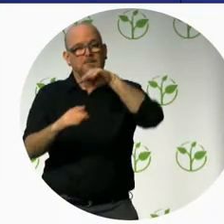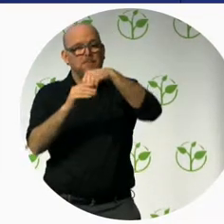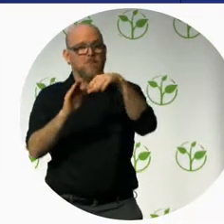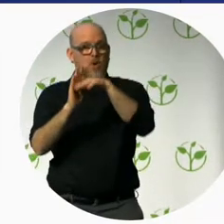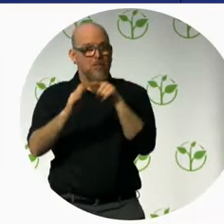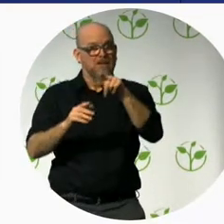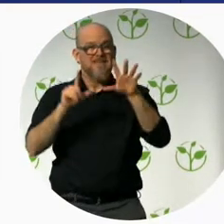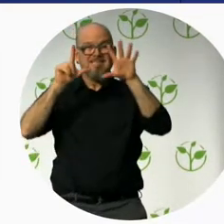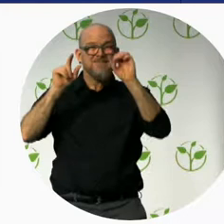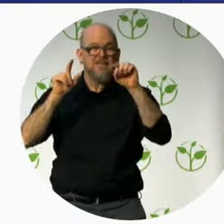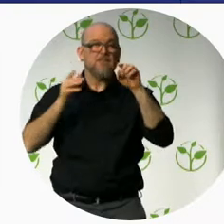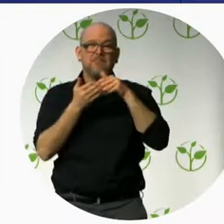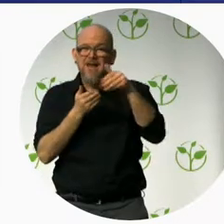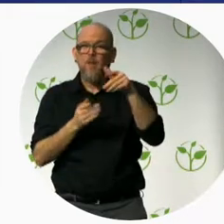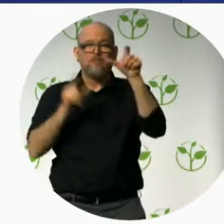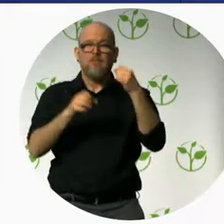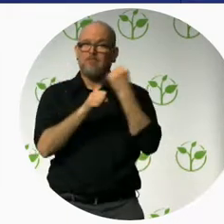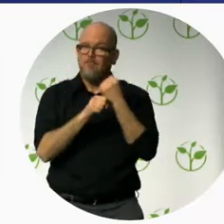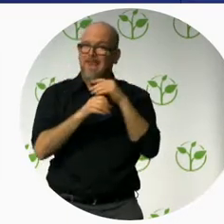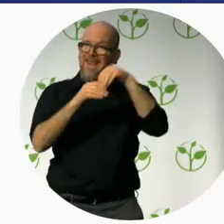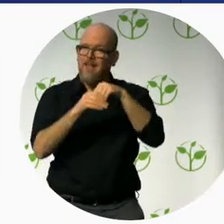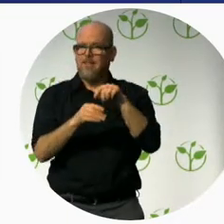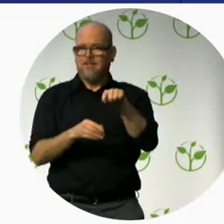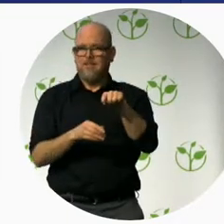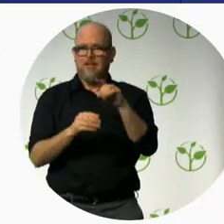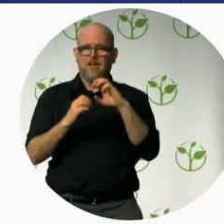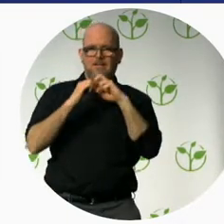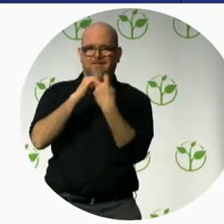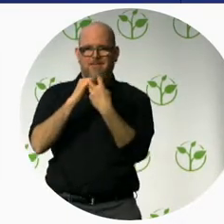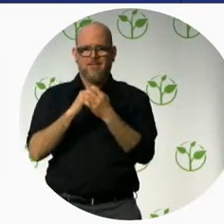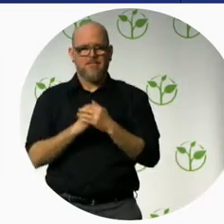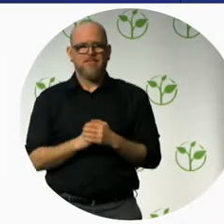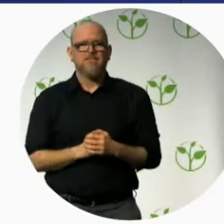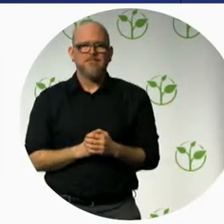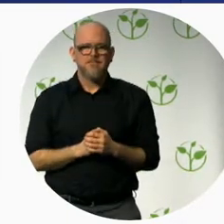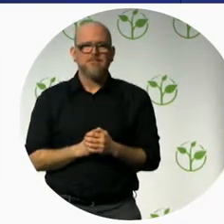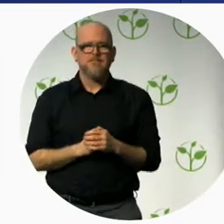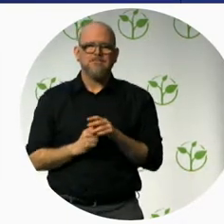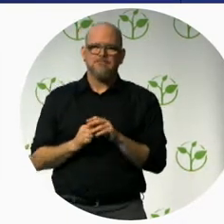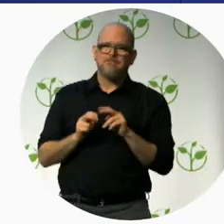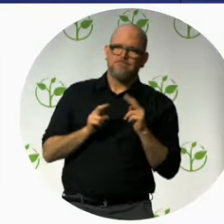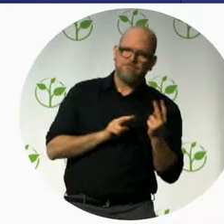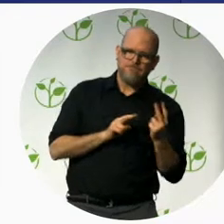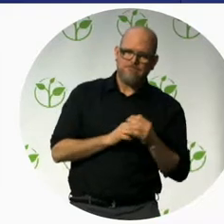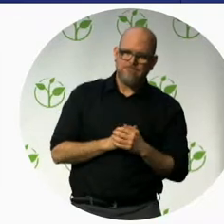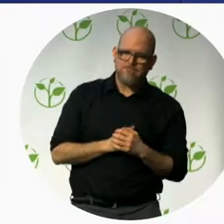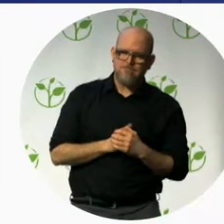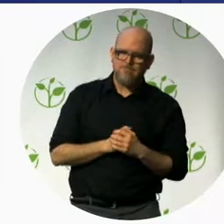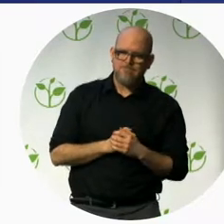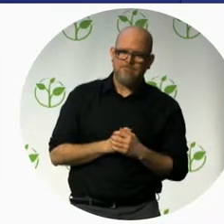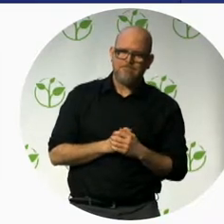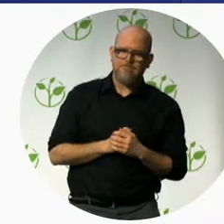swoistymi problemami, jak sezonowość i związana z tym niestabilność zatrudnienia. Dlatego